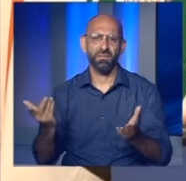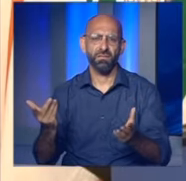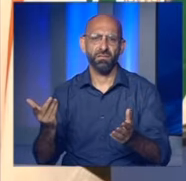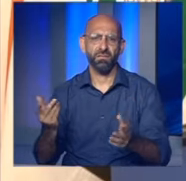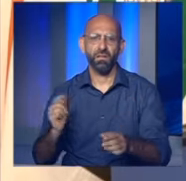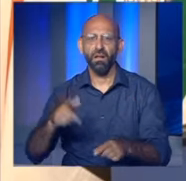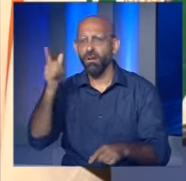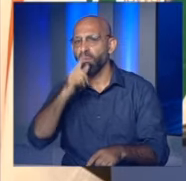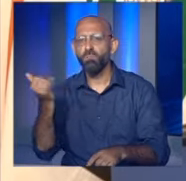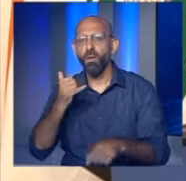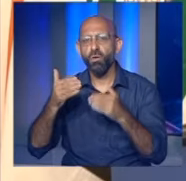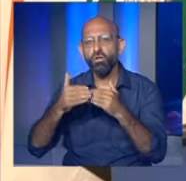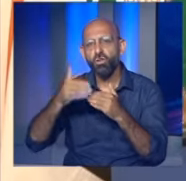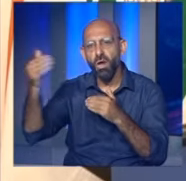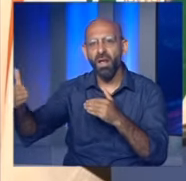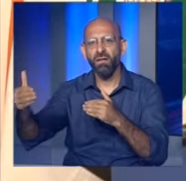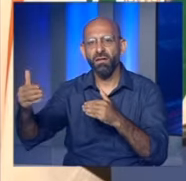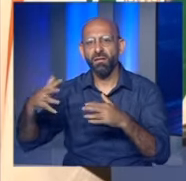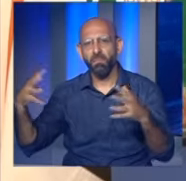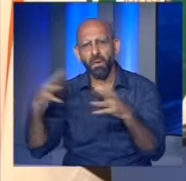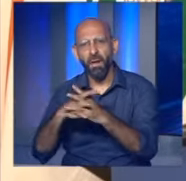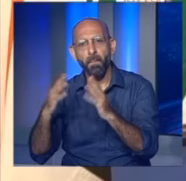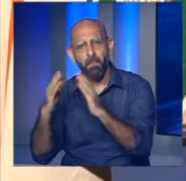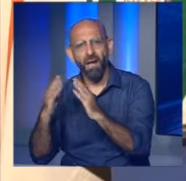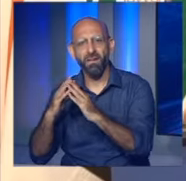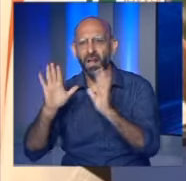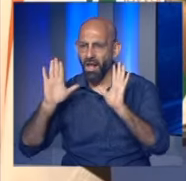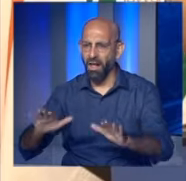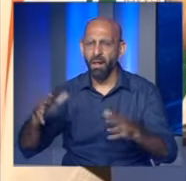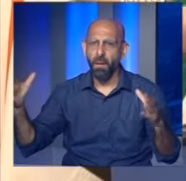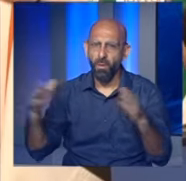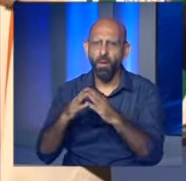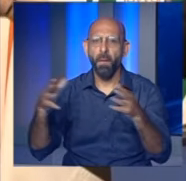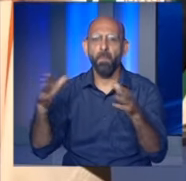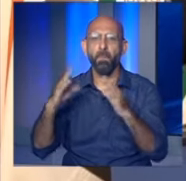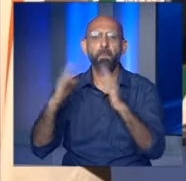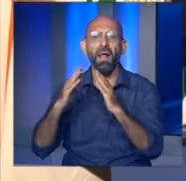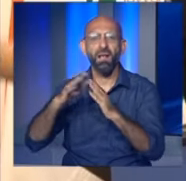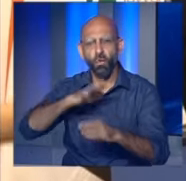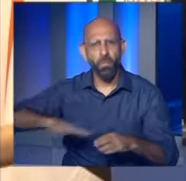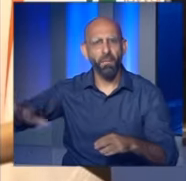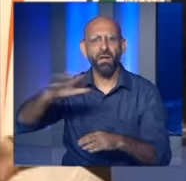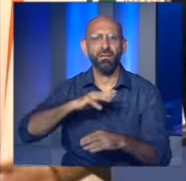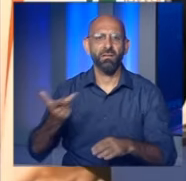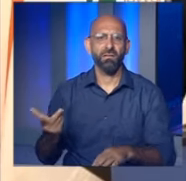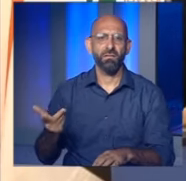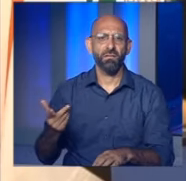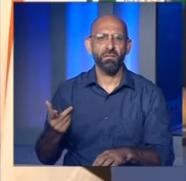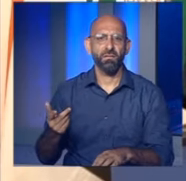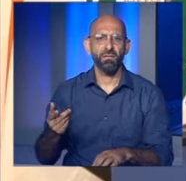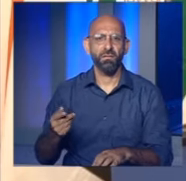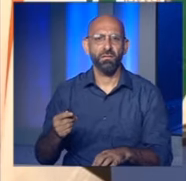فهيدا الشيء ما فيه لا عنصريه ولا عدائيه بالعكس فيه حرص على الجار تيضل هو ببيته